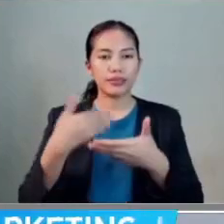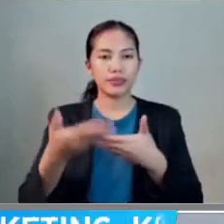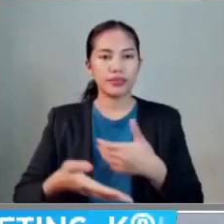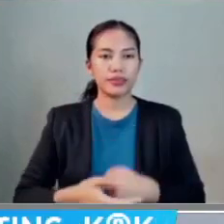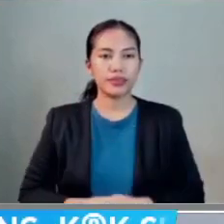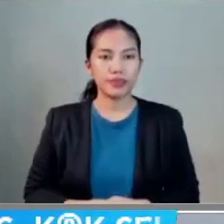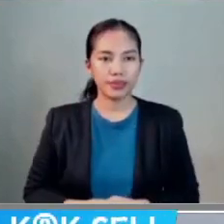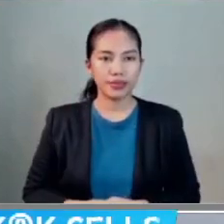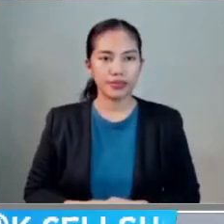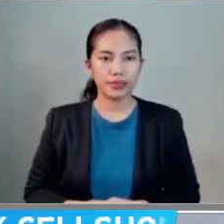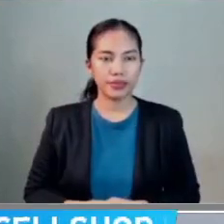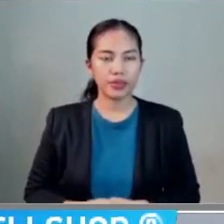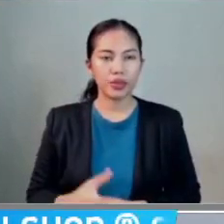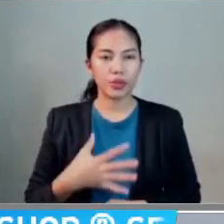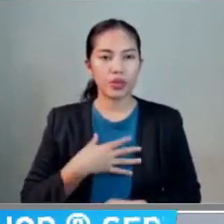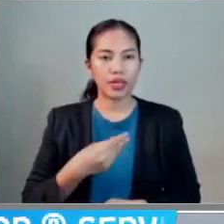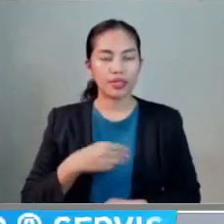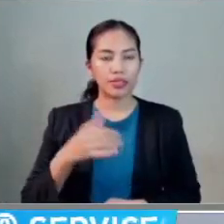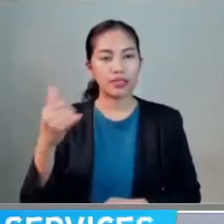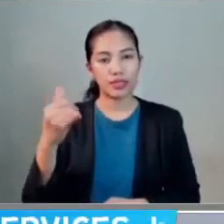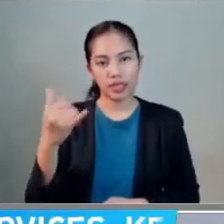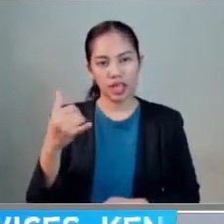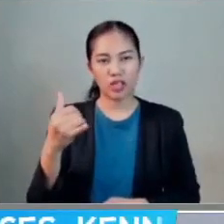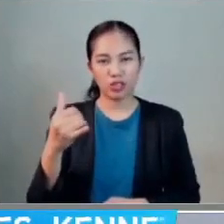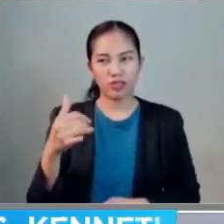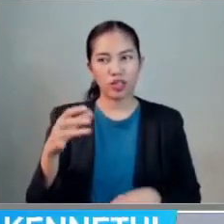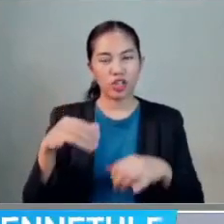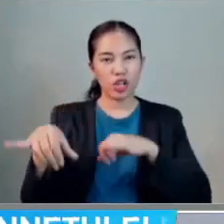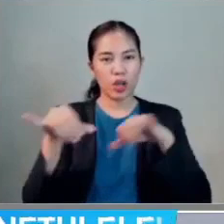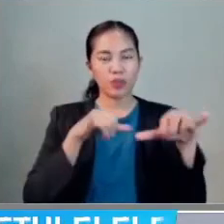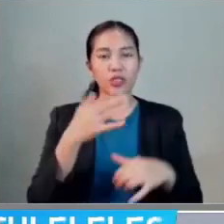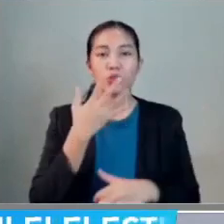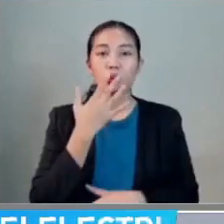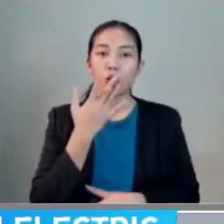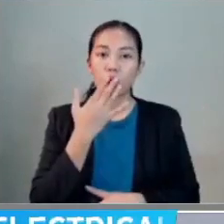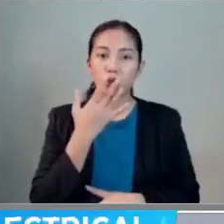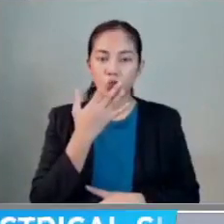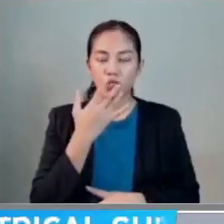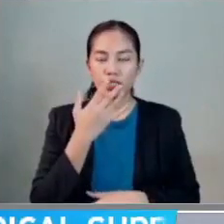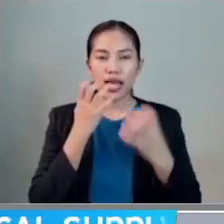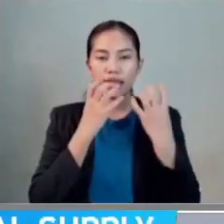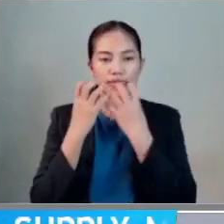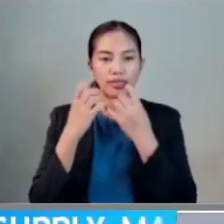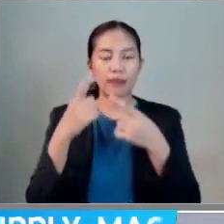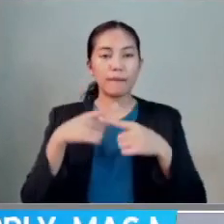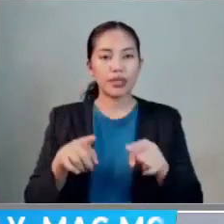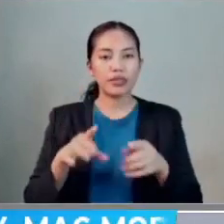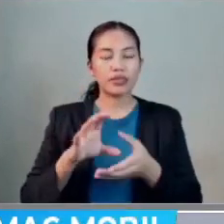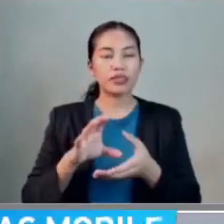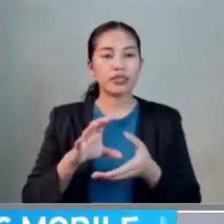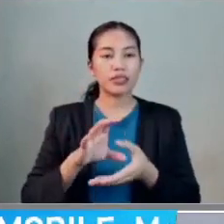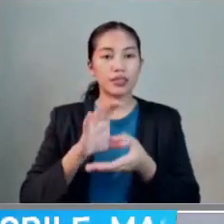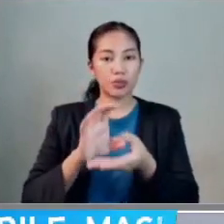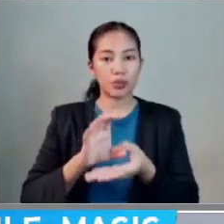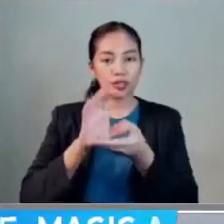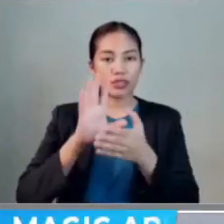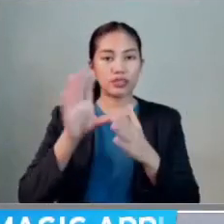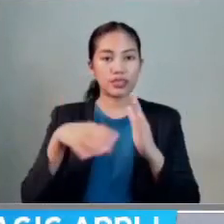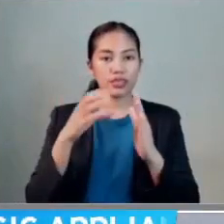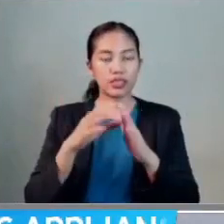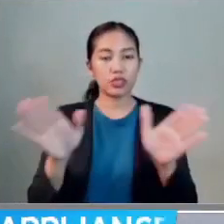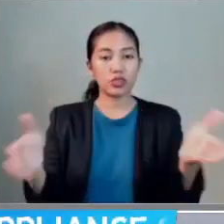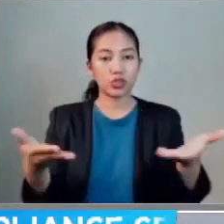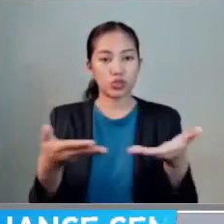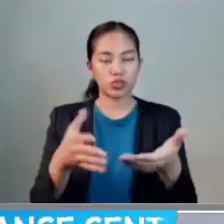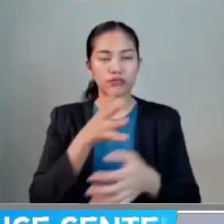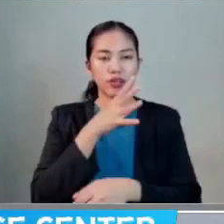Puti at dilaw ang karaniwang kulay ng mais. Pero sa Zamboanga City, ipinapakilala po ng isang grupo ng mga magsasaka ang variety ng mais na